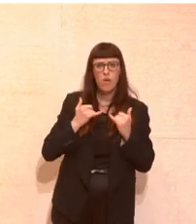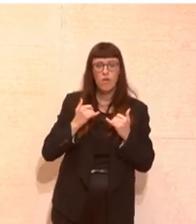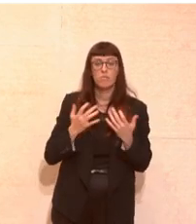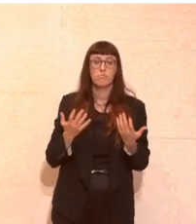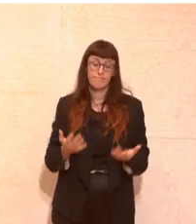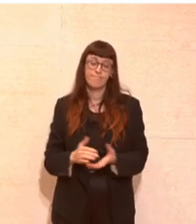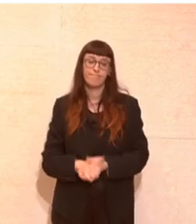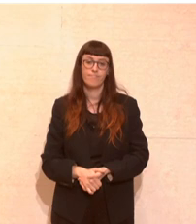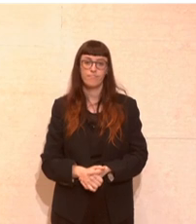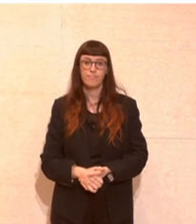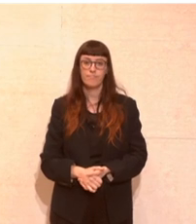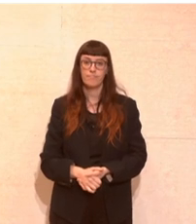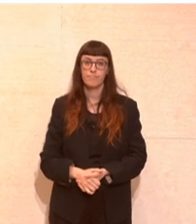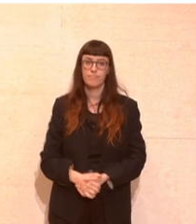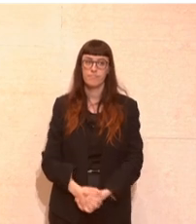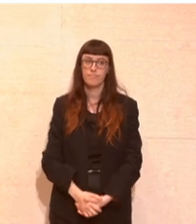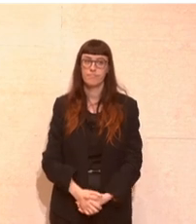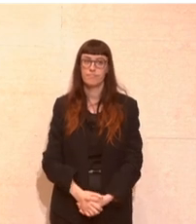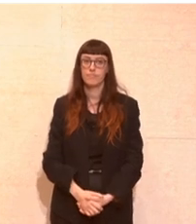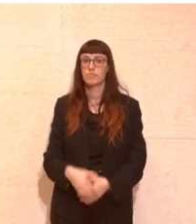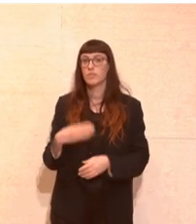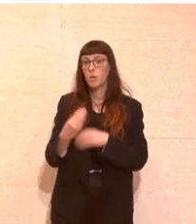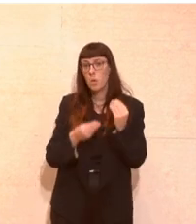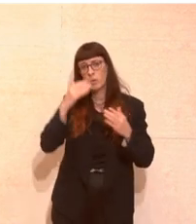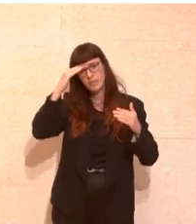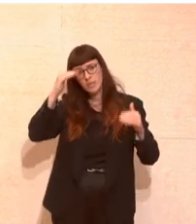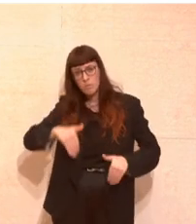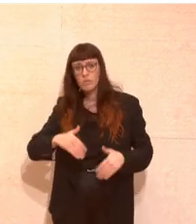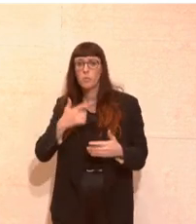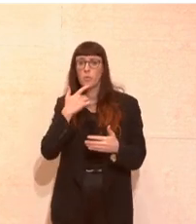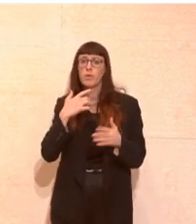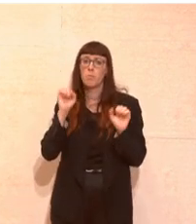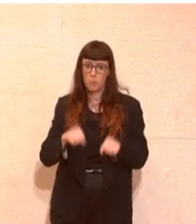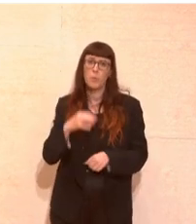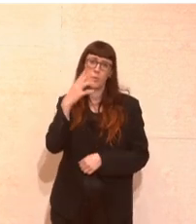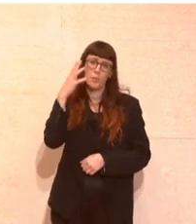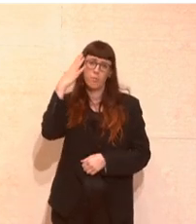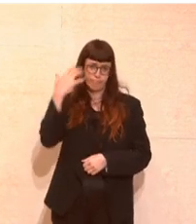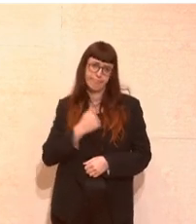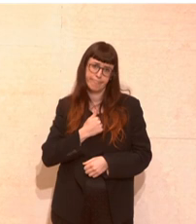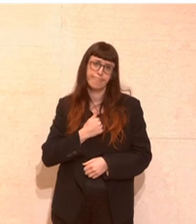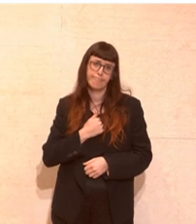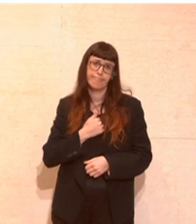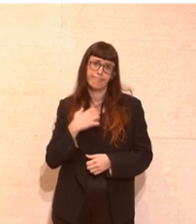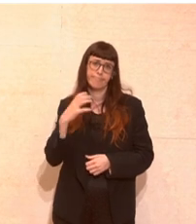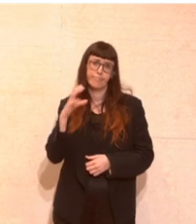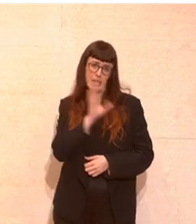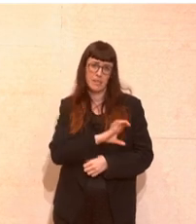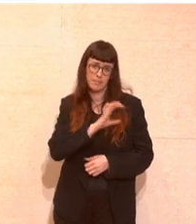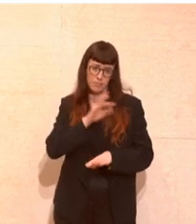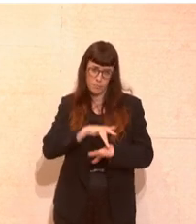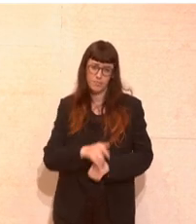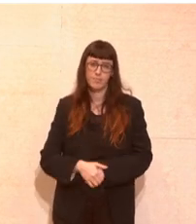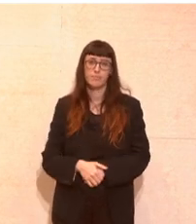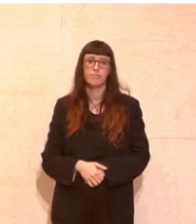d'impulsivité, ou éventuellement sous forme d'une dépression avec plus de risque de passage à l'acte. Donc, vous voyez, le sommeil est instrumental. Une